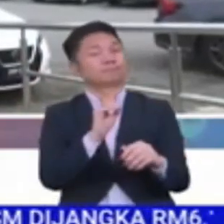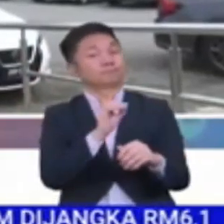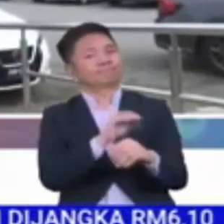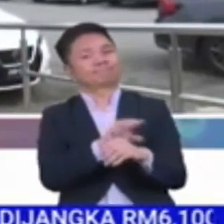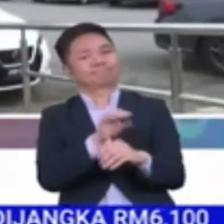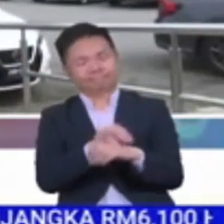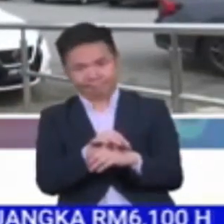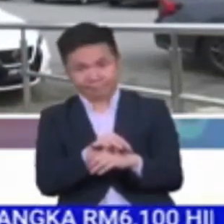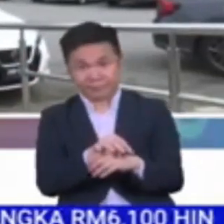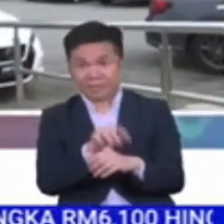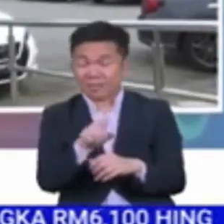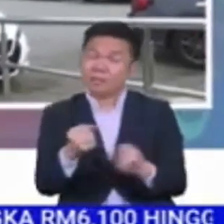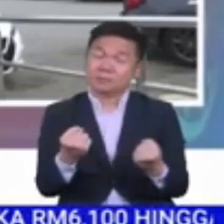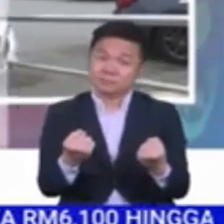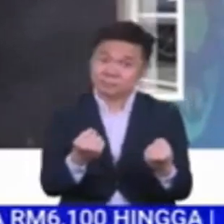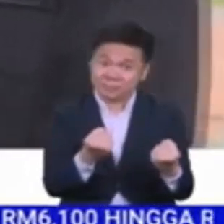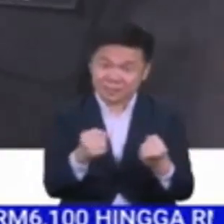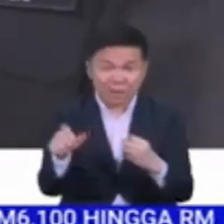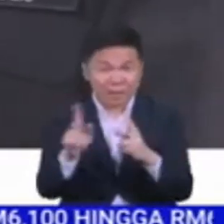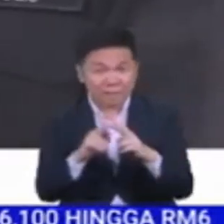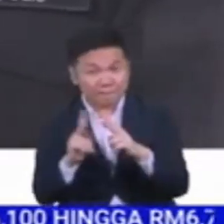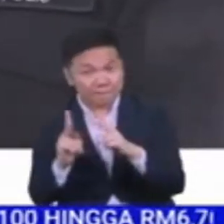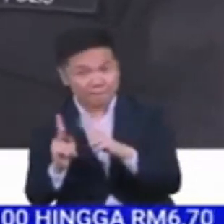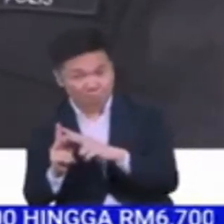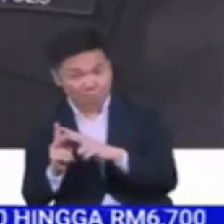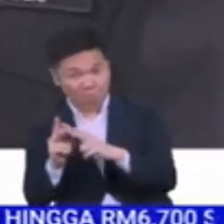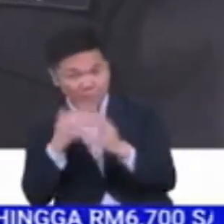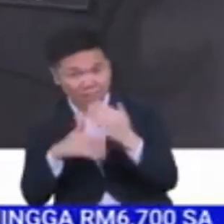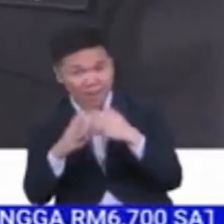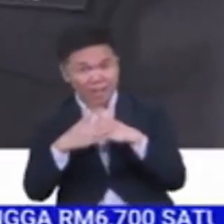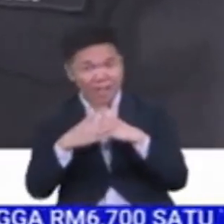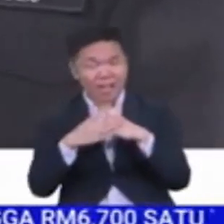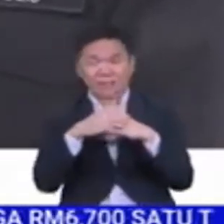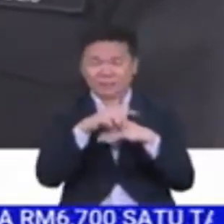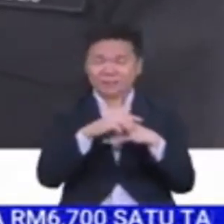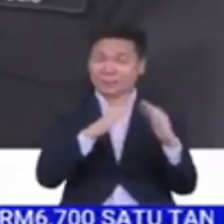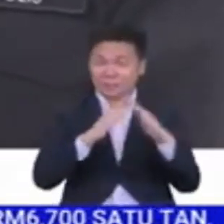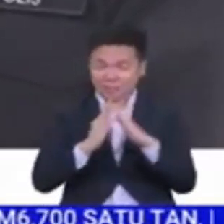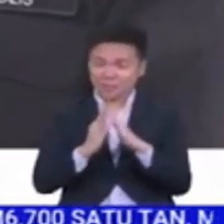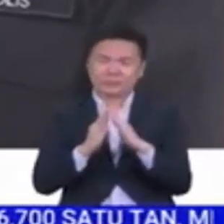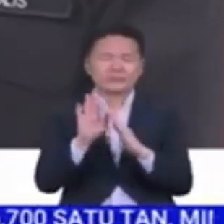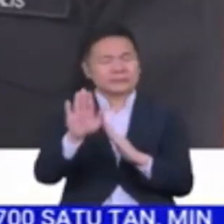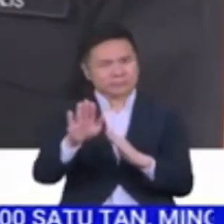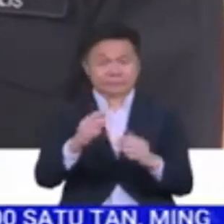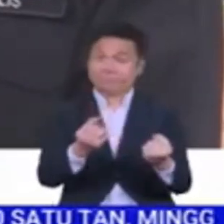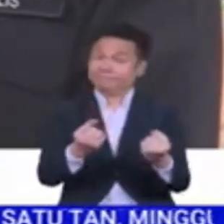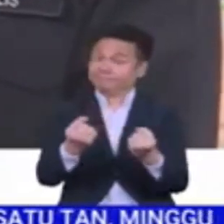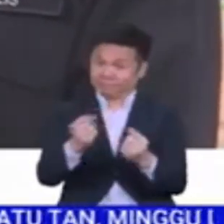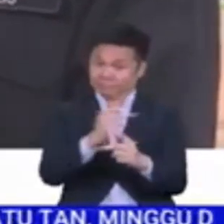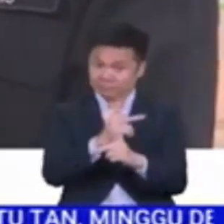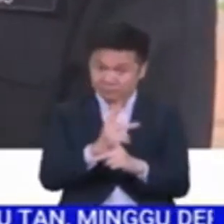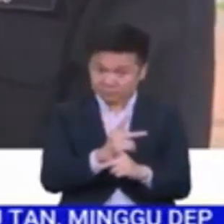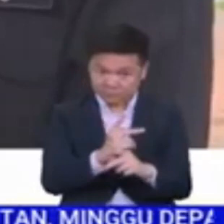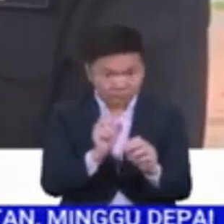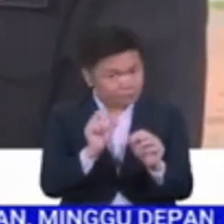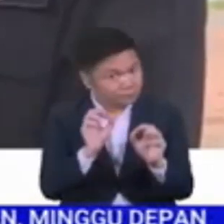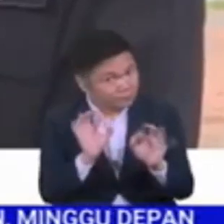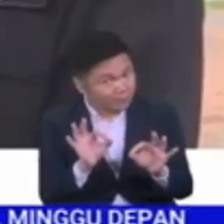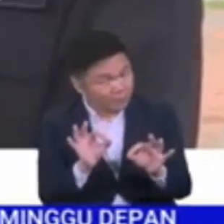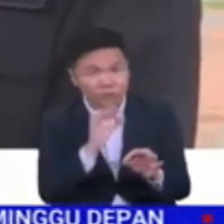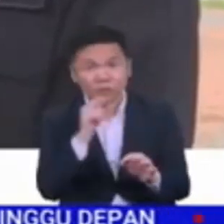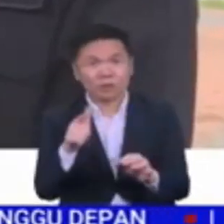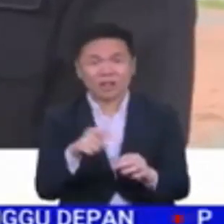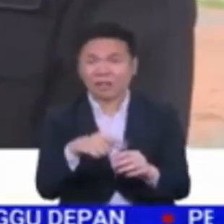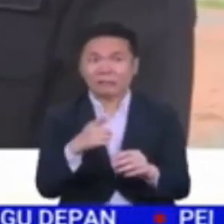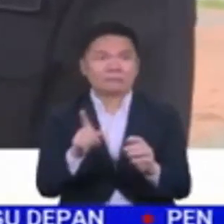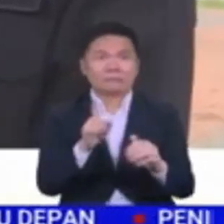pengguna jalan raya, bagi yang masih berada di kampung nak yang balik ke tempat asal, pandulah dengan cermat dan berhati-hati. Jangan last minute baru